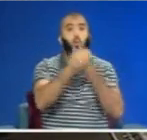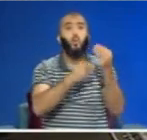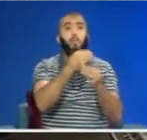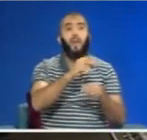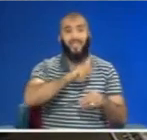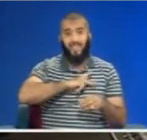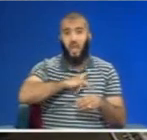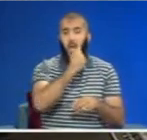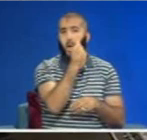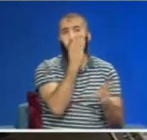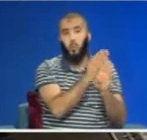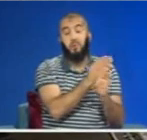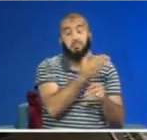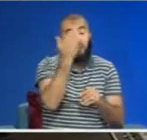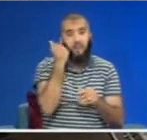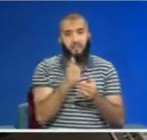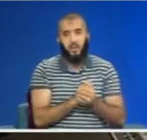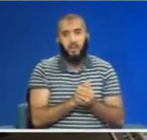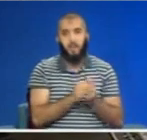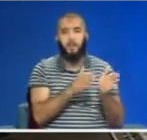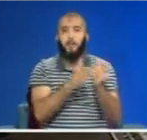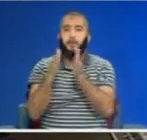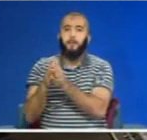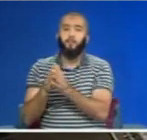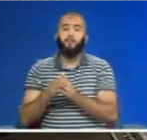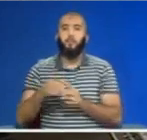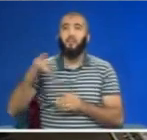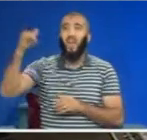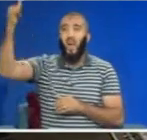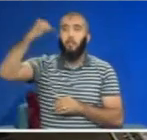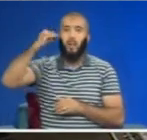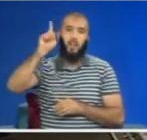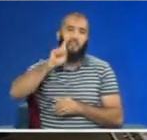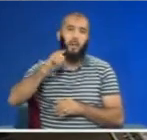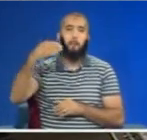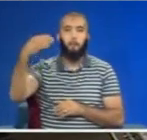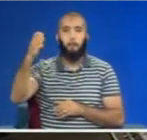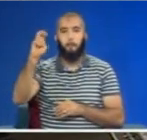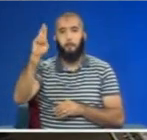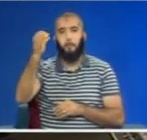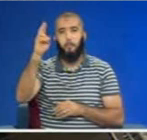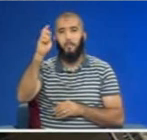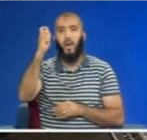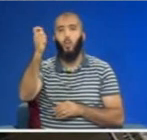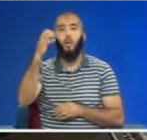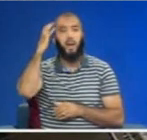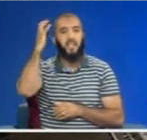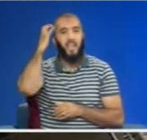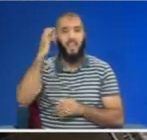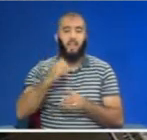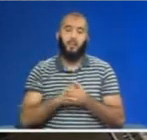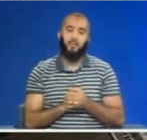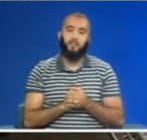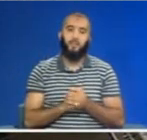من قسنطينة. نعم. السلام عليكم الشيخ محمد. وعليكم السلام ورحمة الله. السلام السلام الشيخ حسن السلام